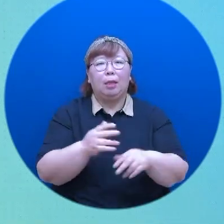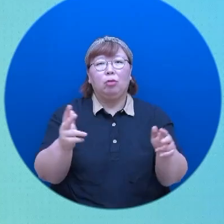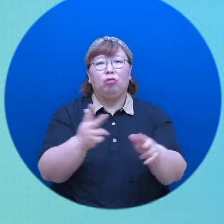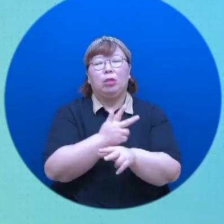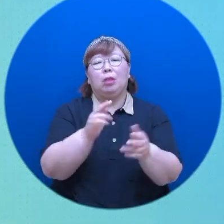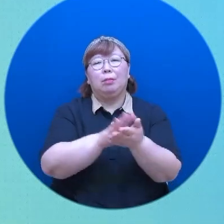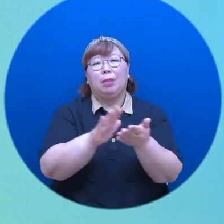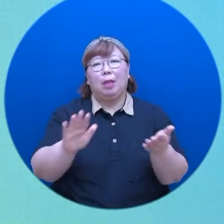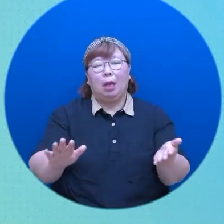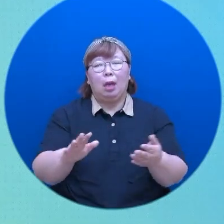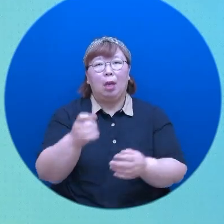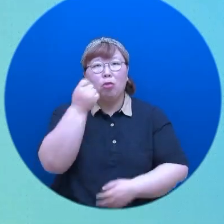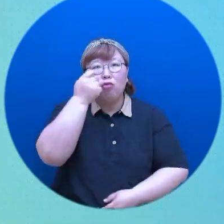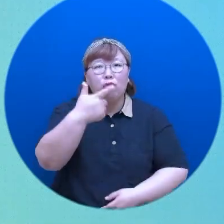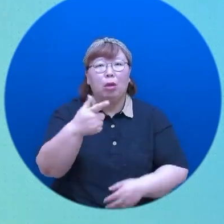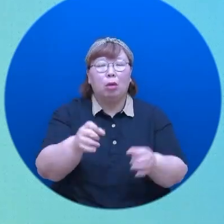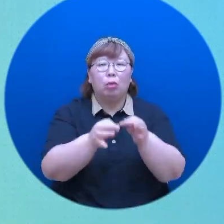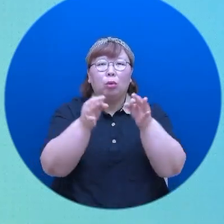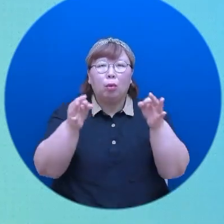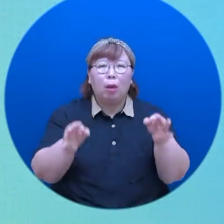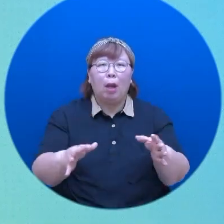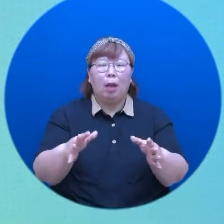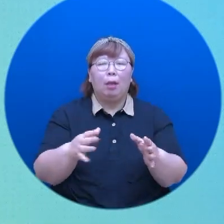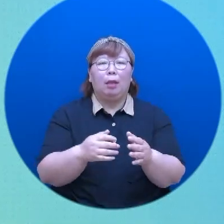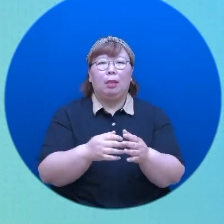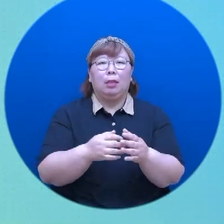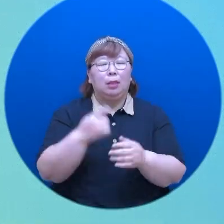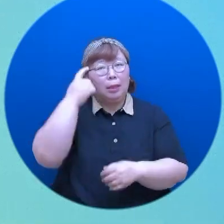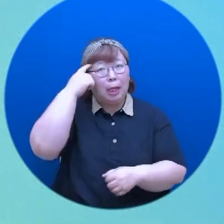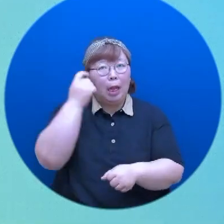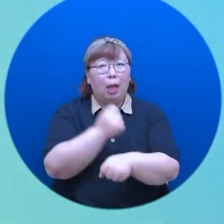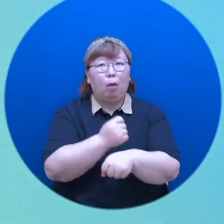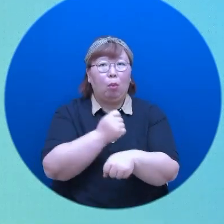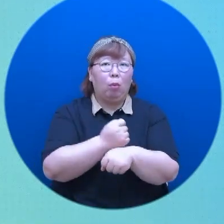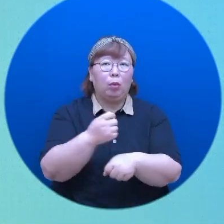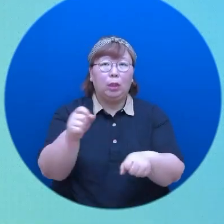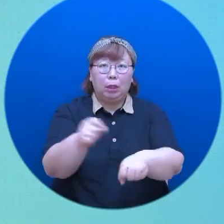돌아보며 또한 특별히 지난주에는 우리 교회